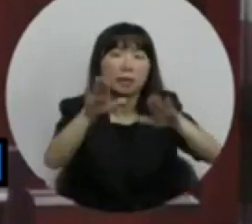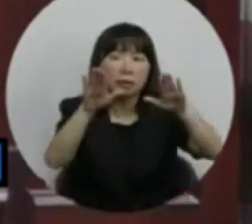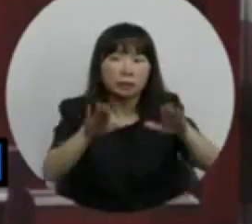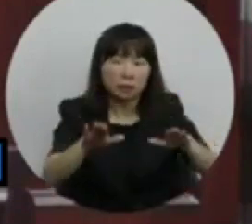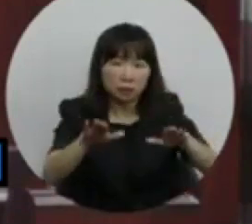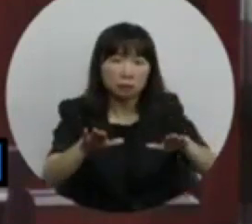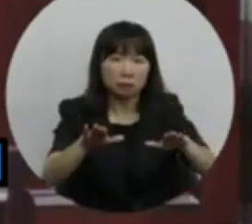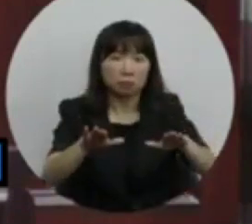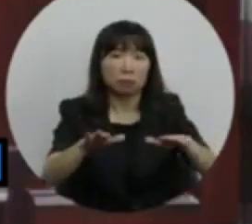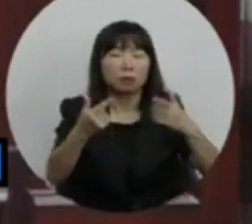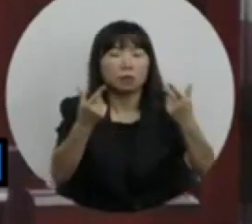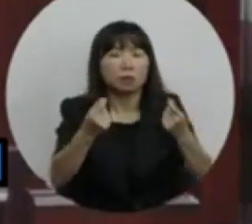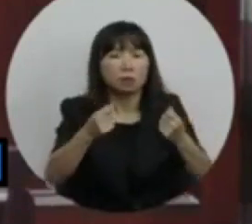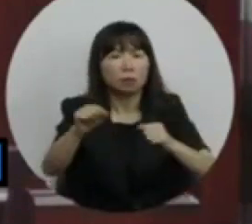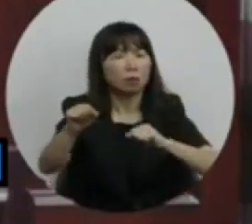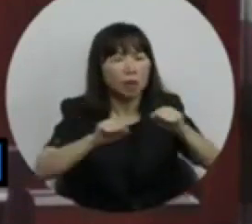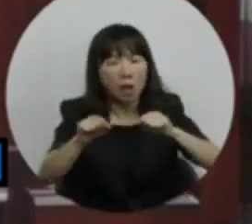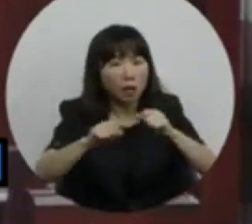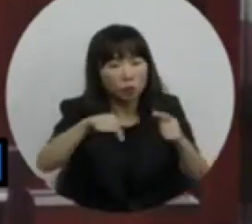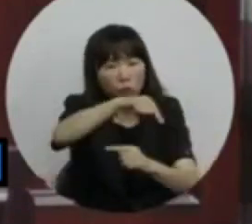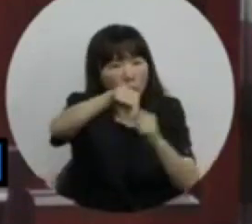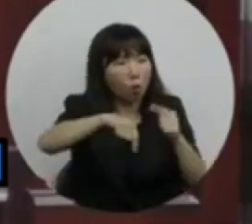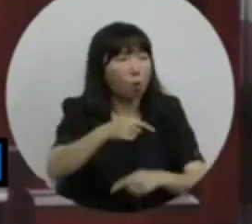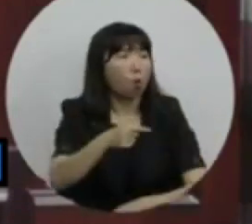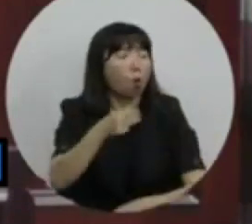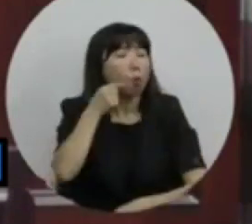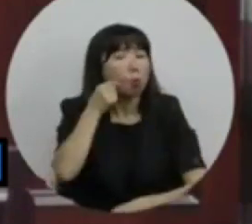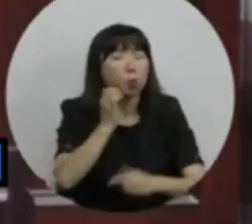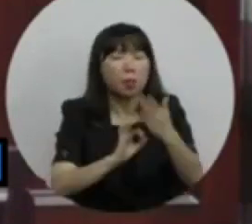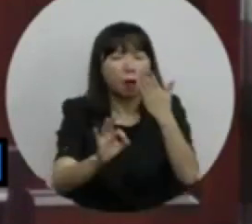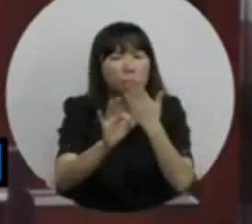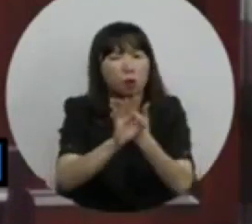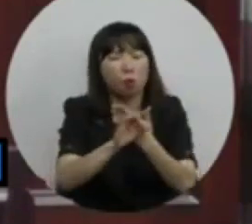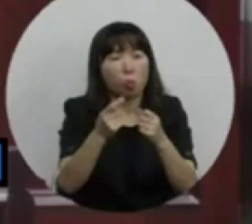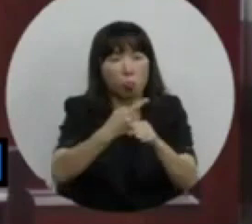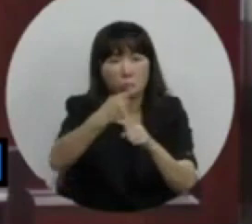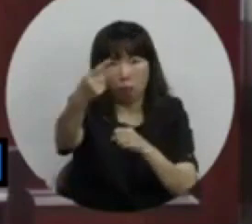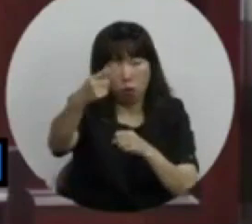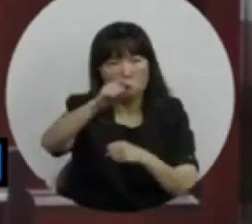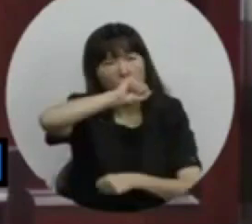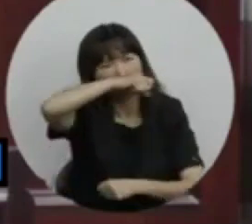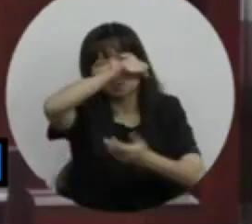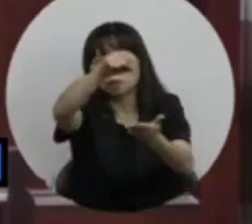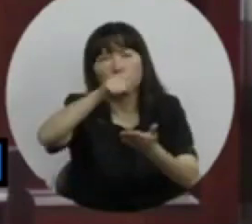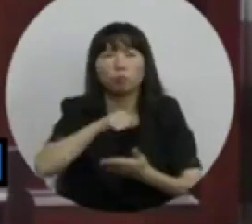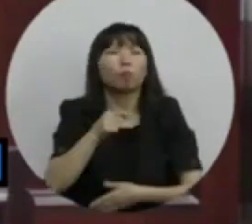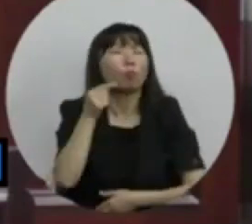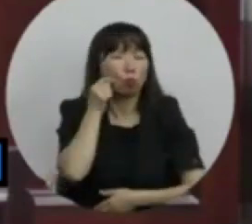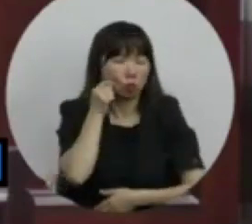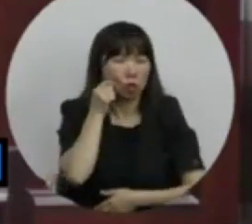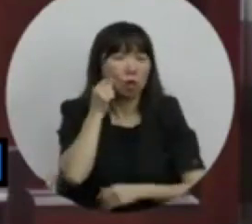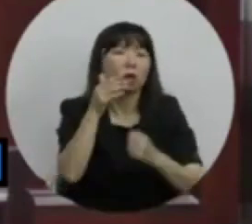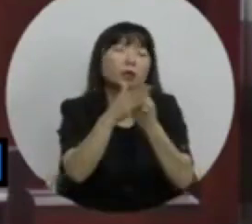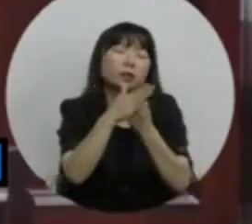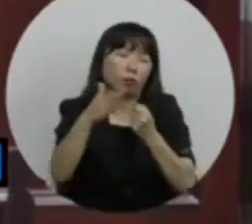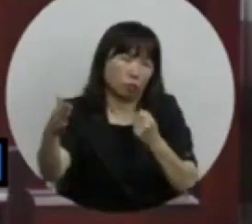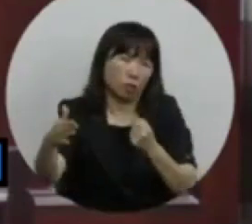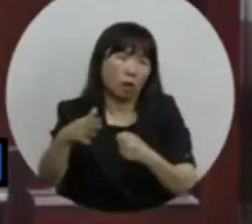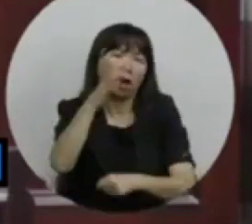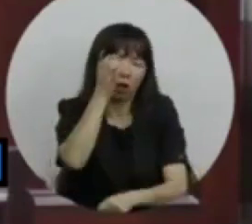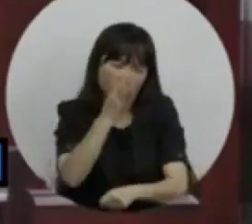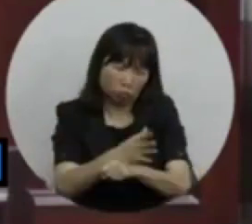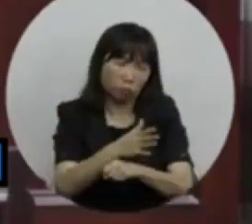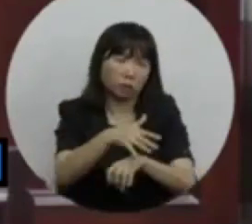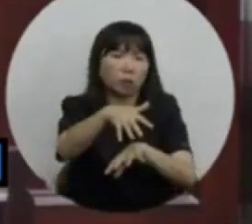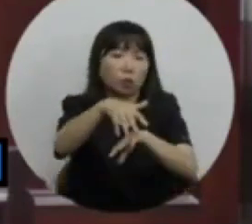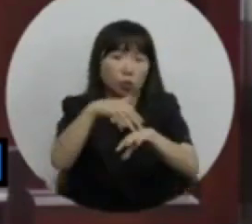이런 행동도 하지 않으면 내년에 52억이 안 내려옵니다. 그래서 불가피하게 정원 조직을 하는